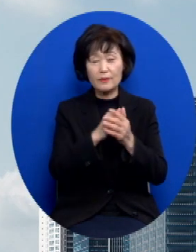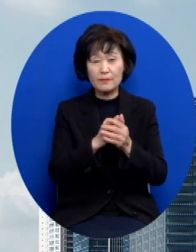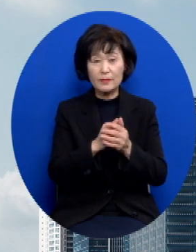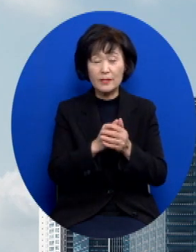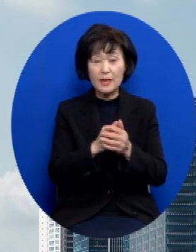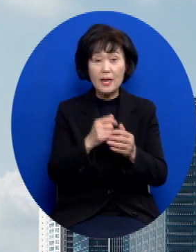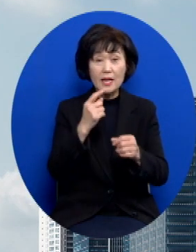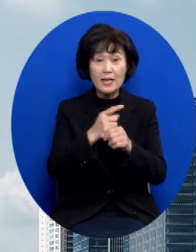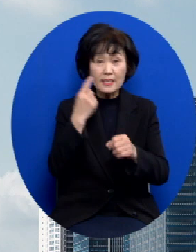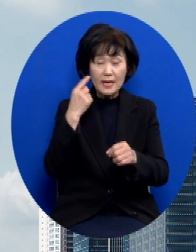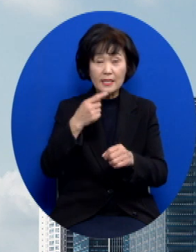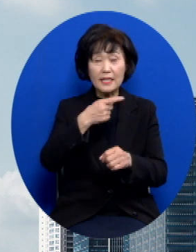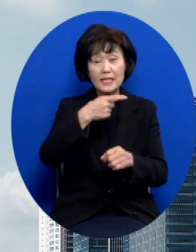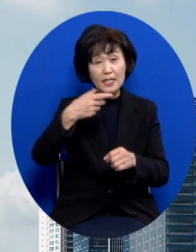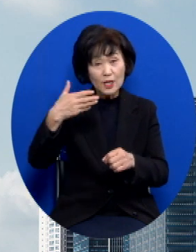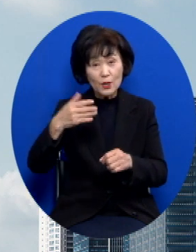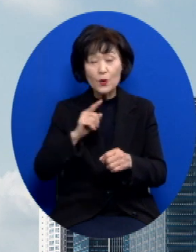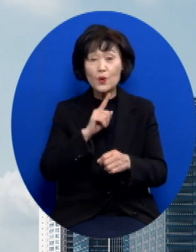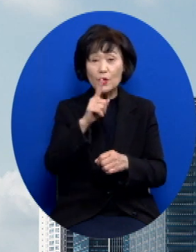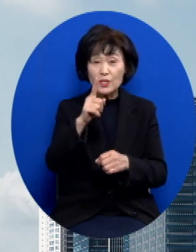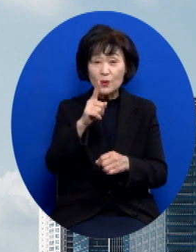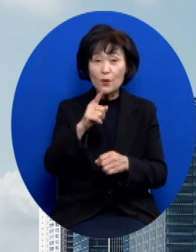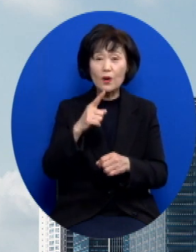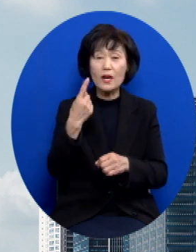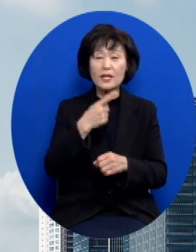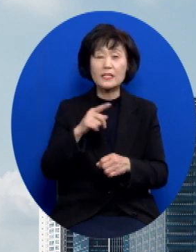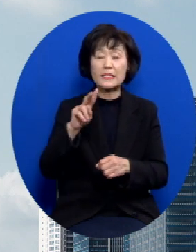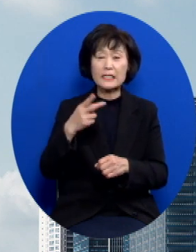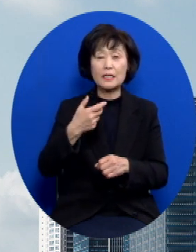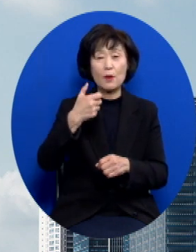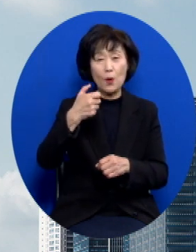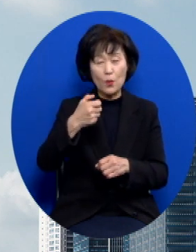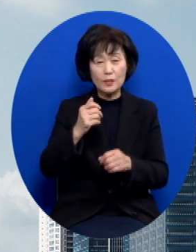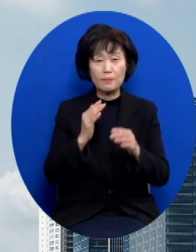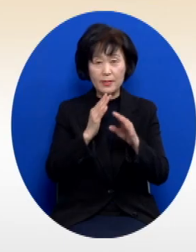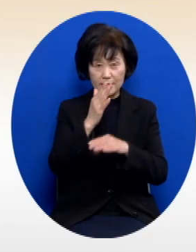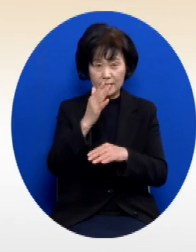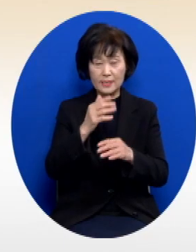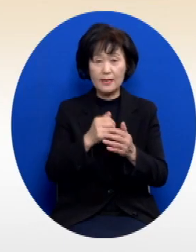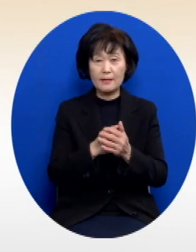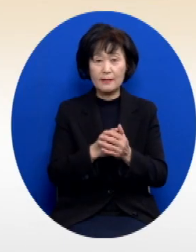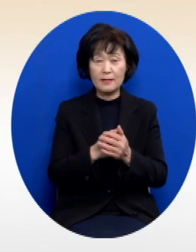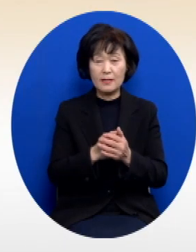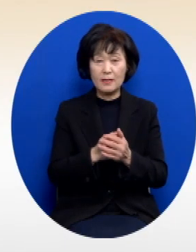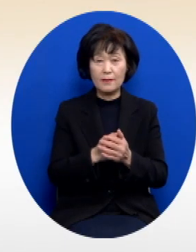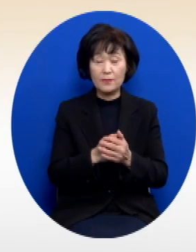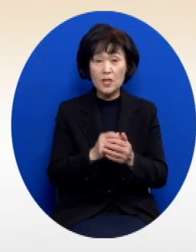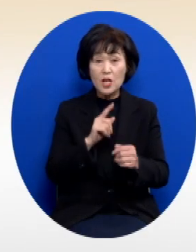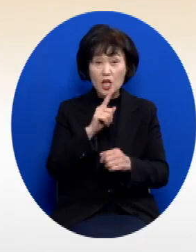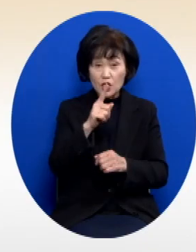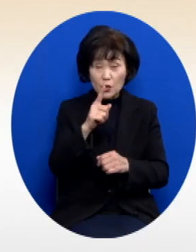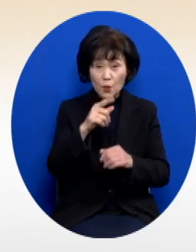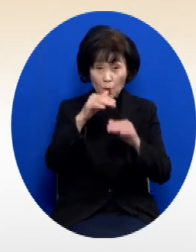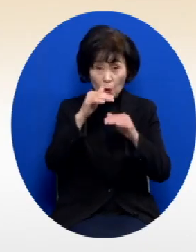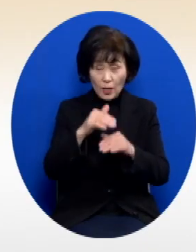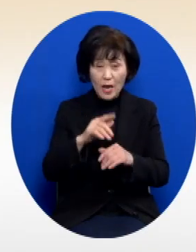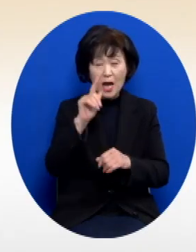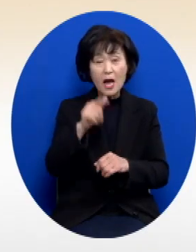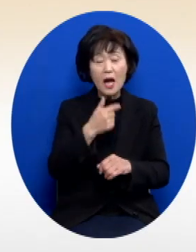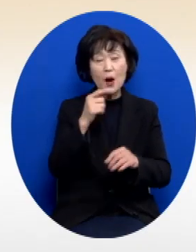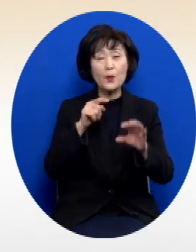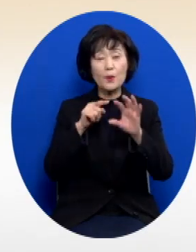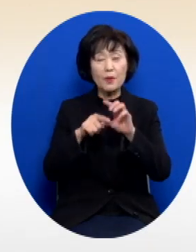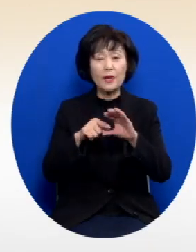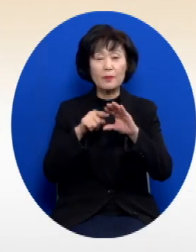지난해 전국 119 신고 건수가 1,250만 건이 넘었습니다. 지난해 신고 건수는 하루 평균 약